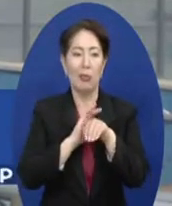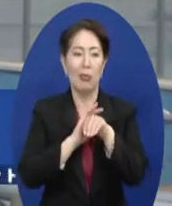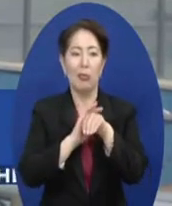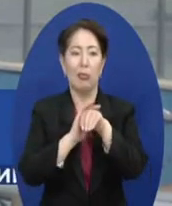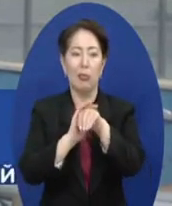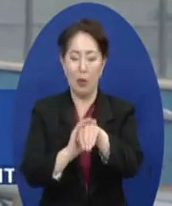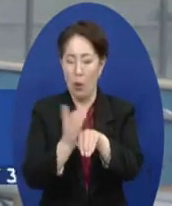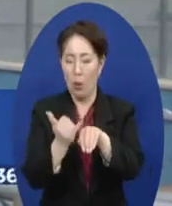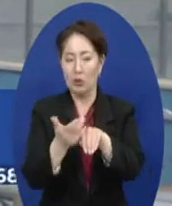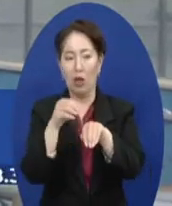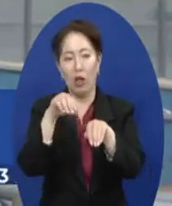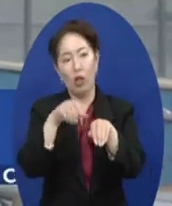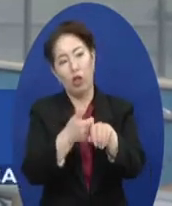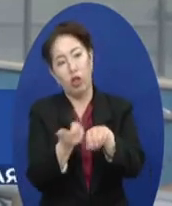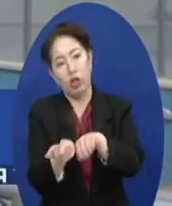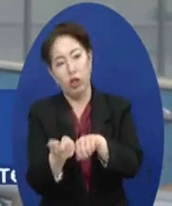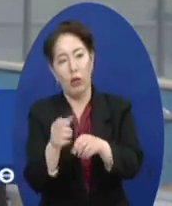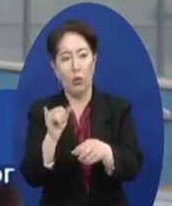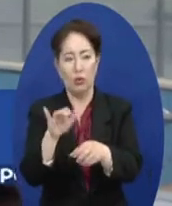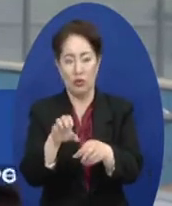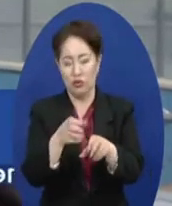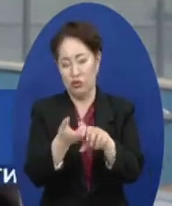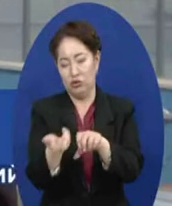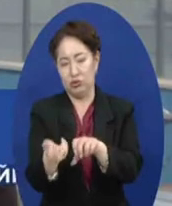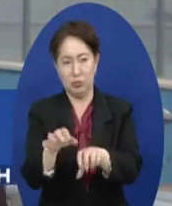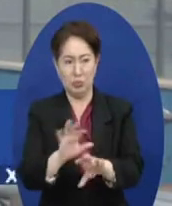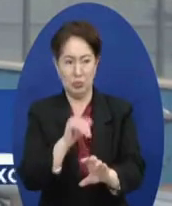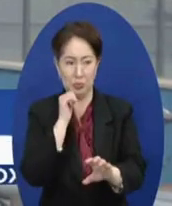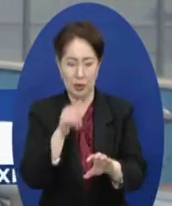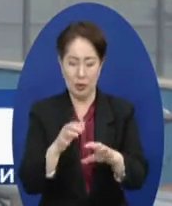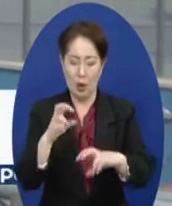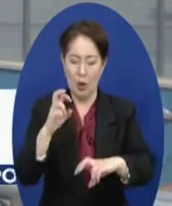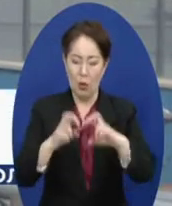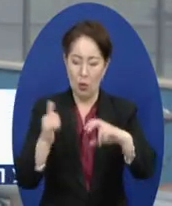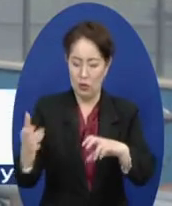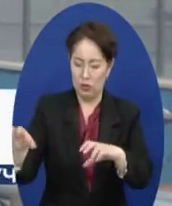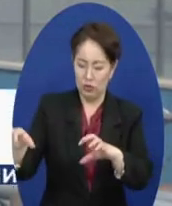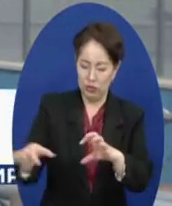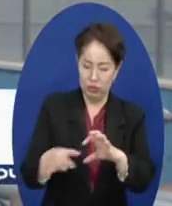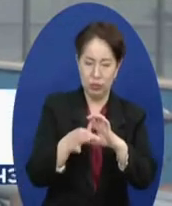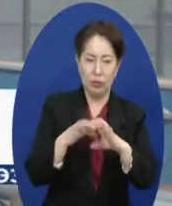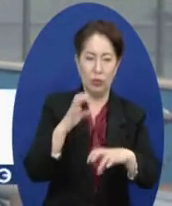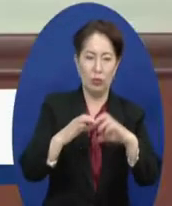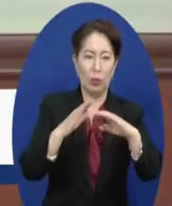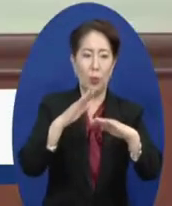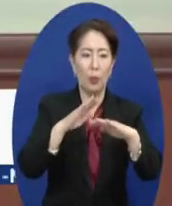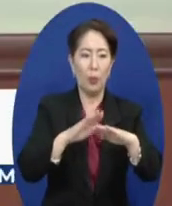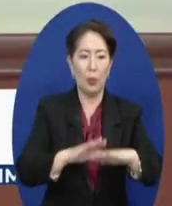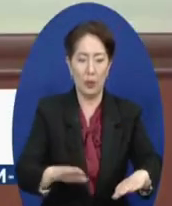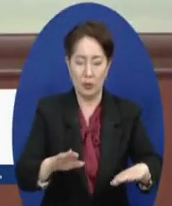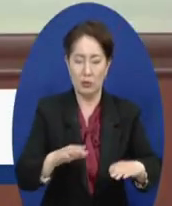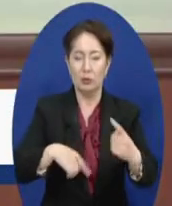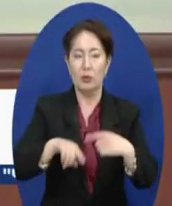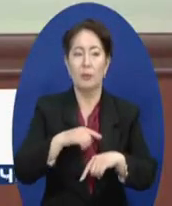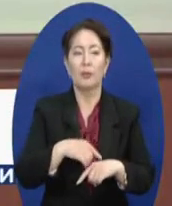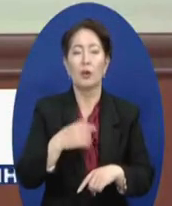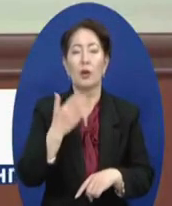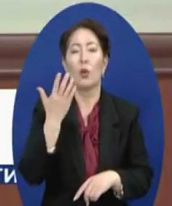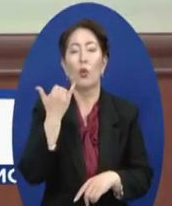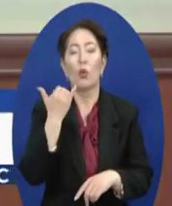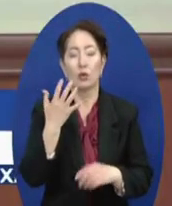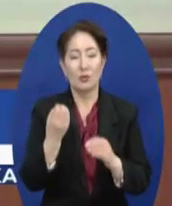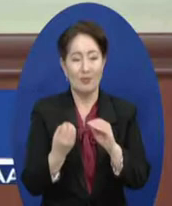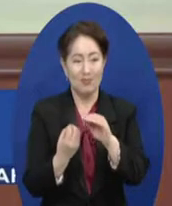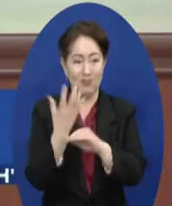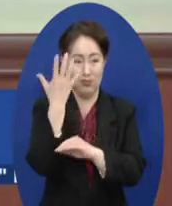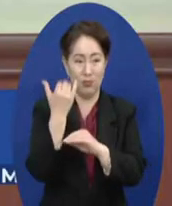асуудал байхгүй. Усаа өөрөө гад шүгээд дошлуулах нь ахт болохоор төвийнхээс хас системээс авчдаг гэсэн үг. Усан оргилуур чинь 5 секцтэй.